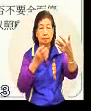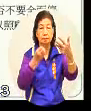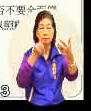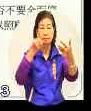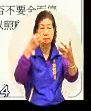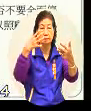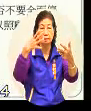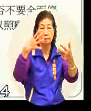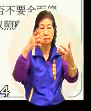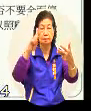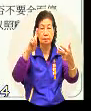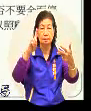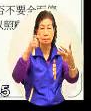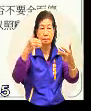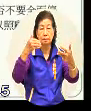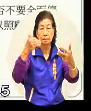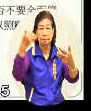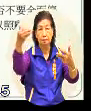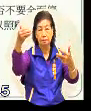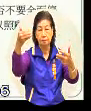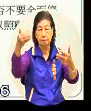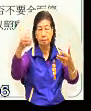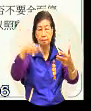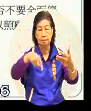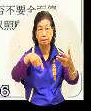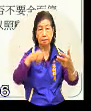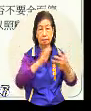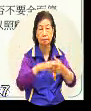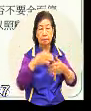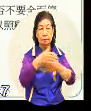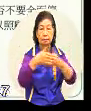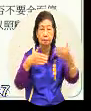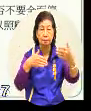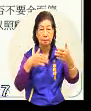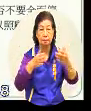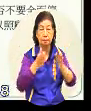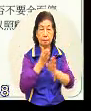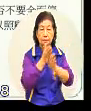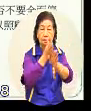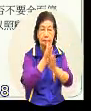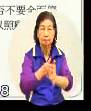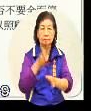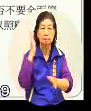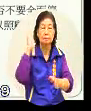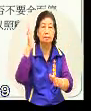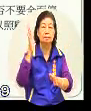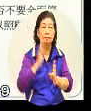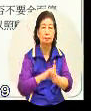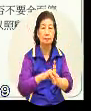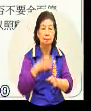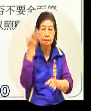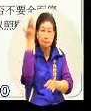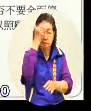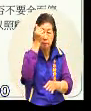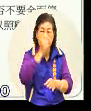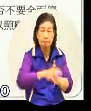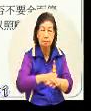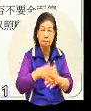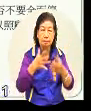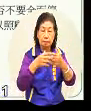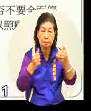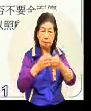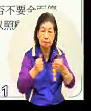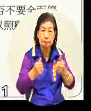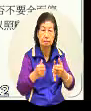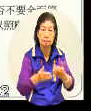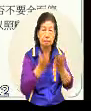零四九吼，这个班车的问题吼，即卖拢停开啦。即卖只老人吼，学生吼要上课吼，啊，甲老